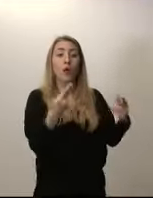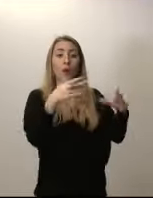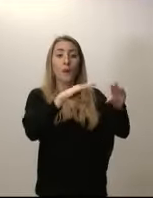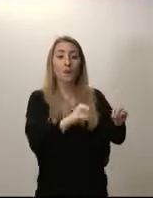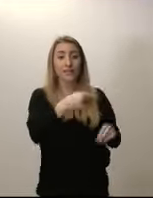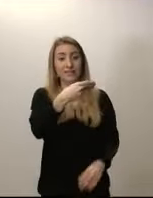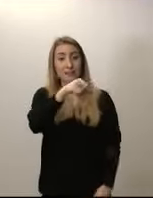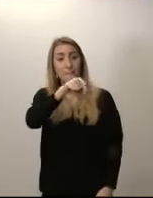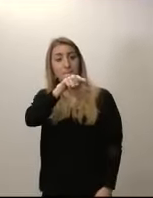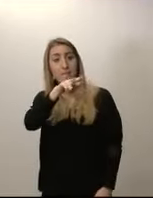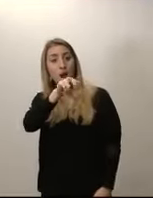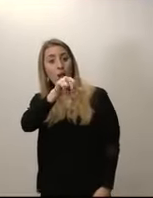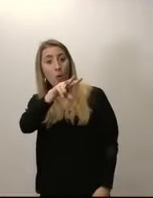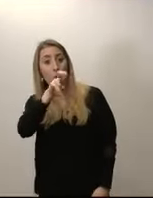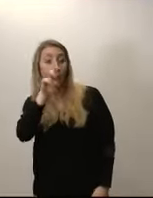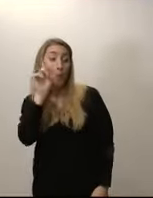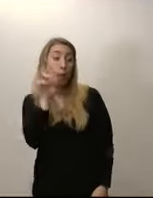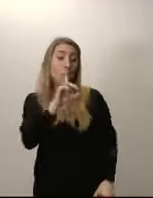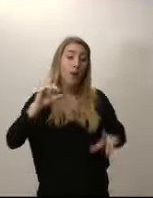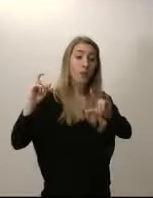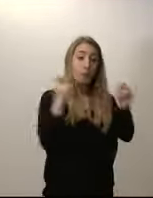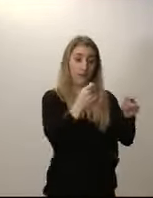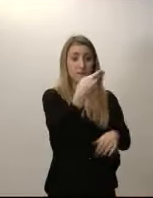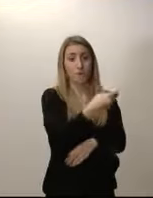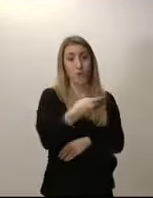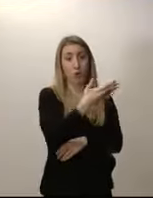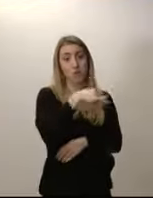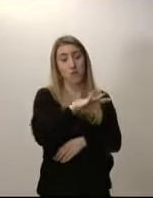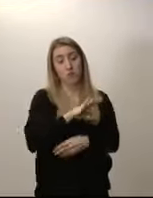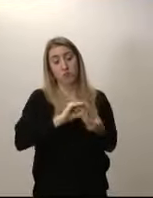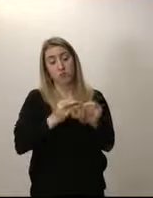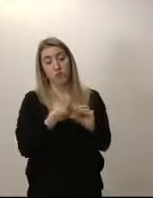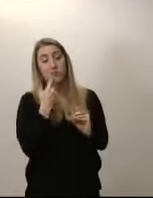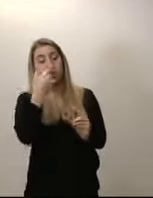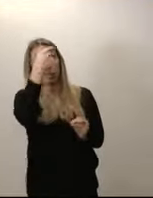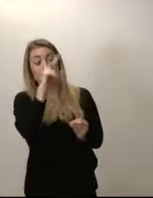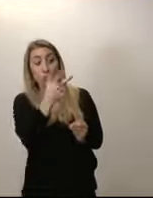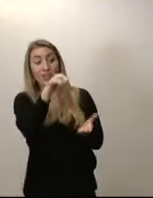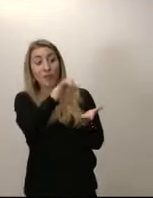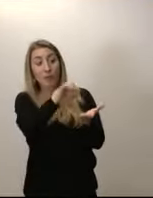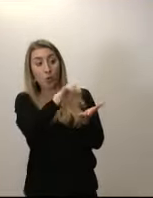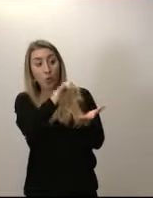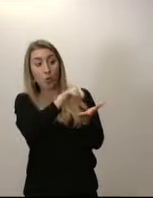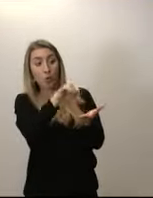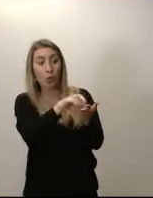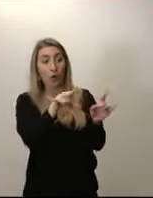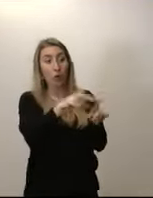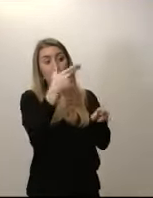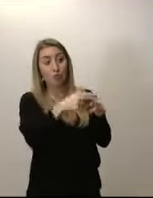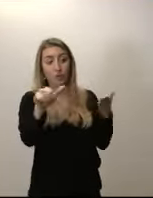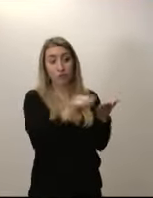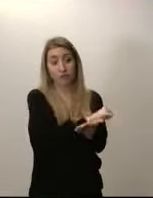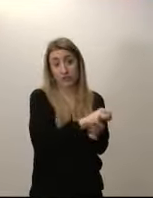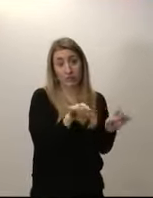simple. Mais supprimer l'appellation troisième lieu, c'est supprimer le concept. Donc en fait, nous n'aurons pas un troisième lieu. Nous n'aurons pas ce qui était